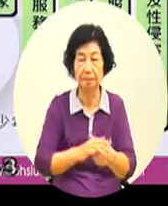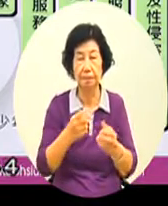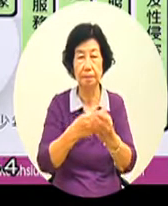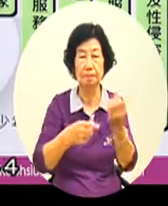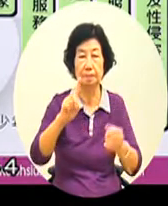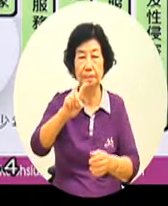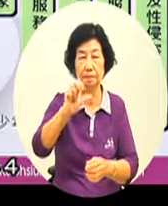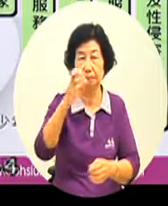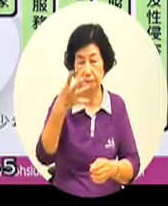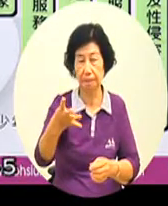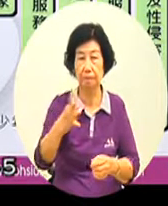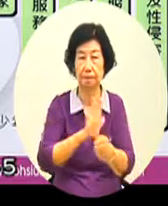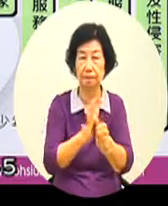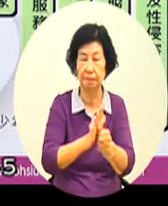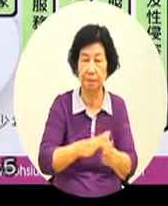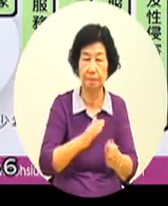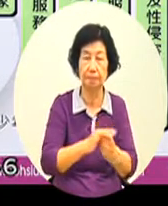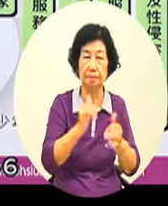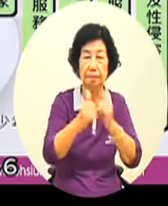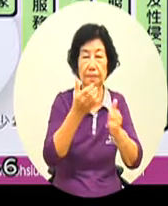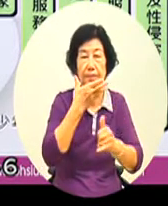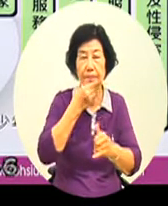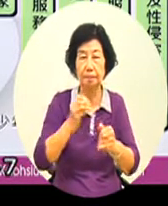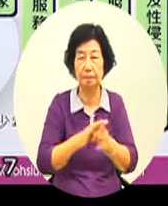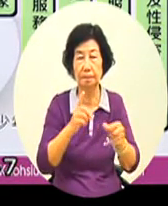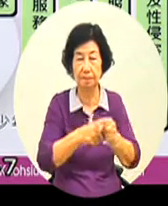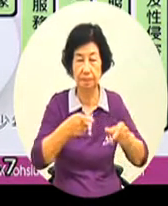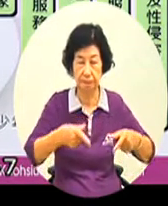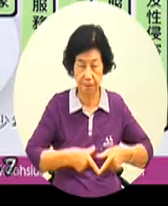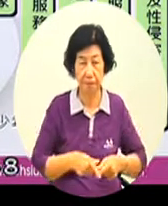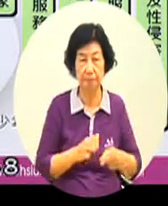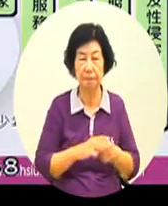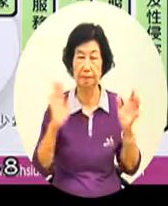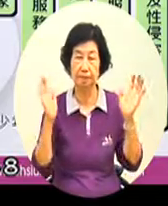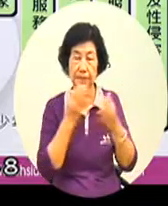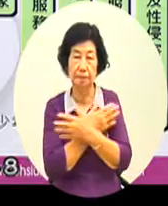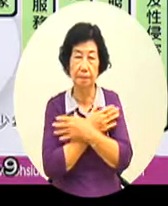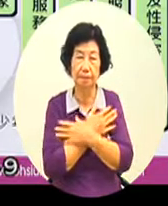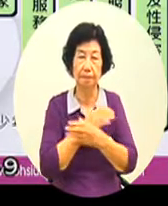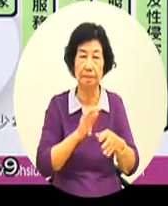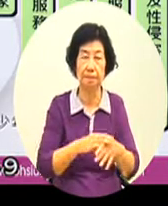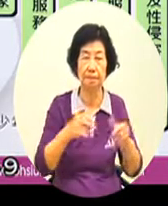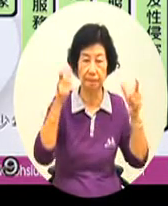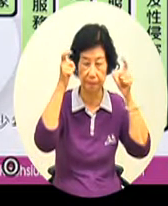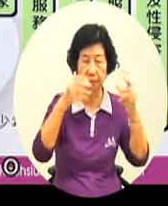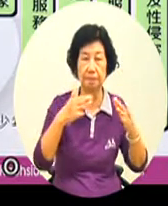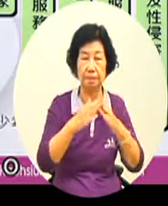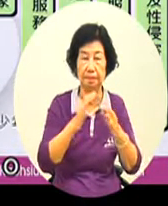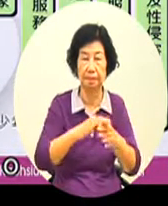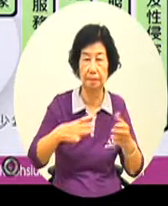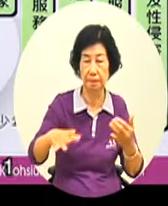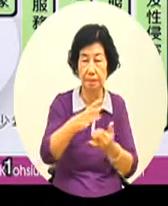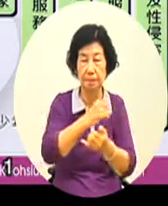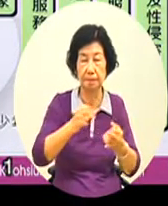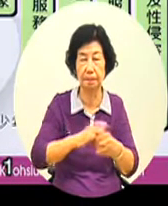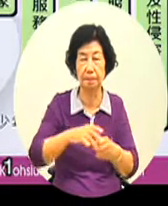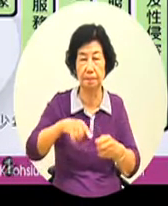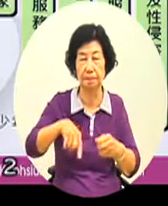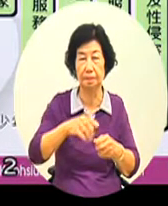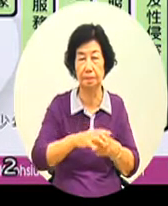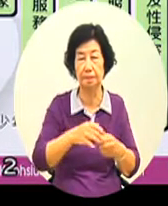服务的社福中心跟妇幼中心等，我们全高雄市社会福利的服务据点合计有659